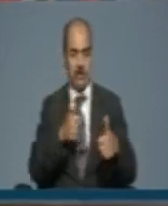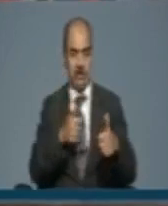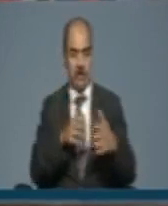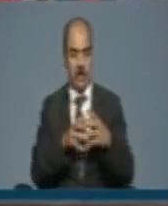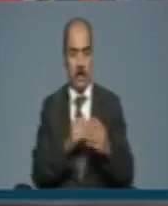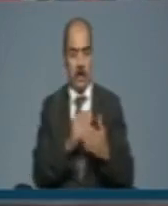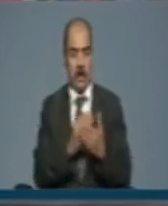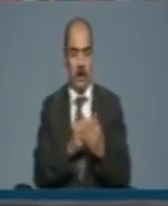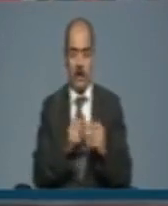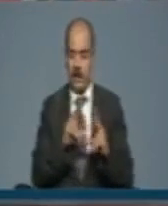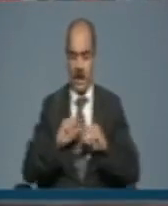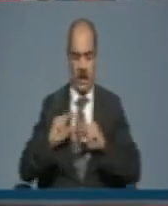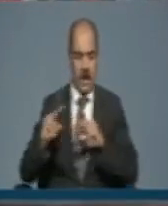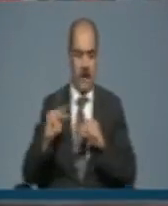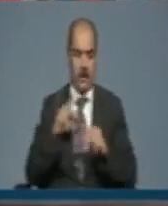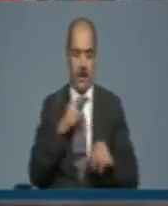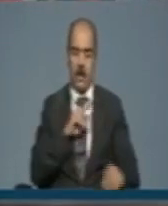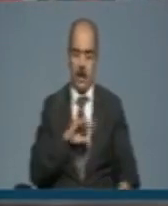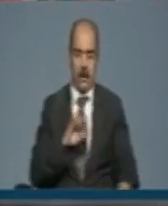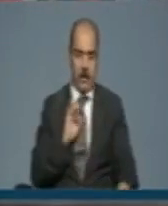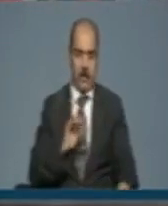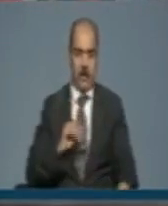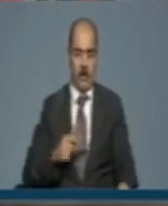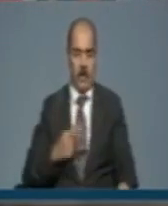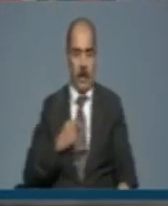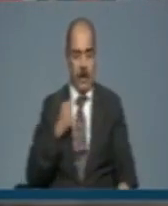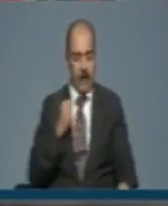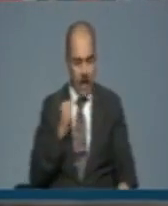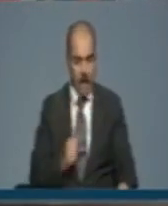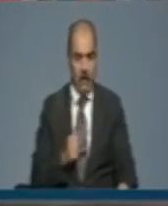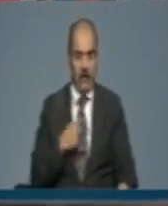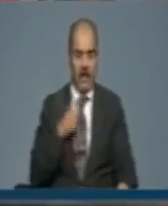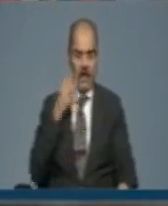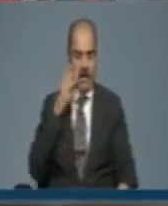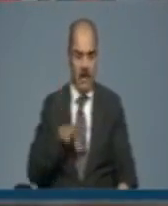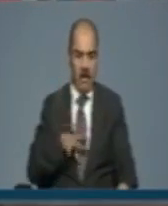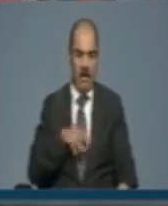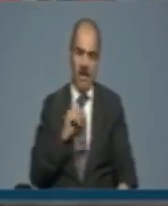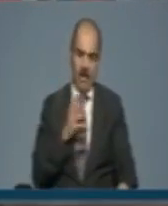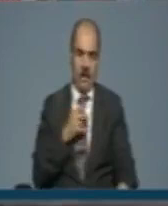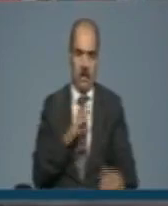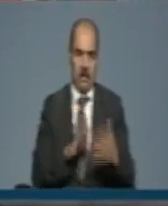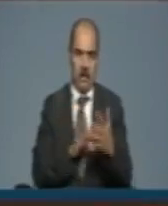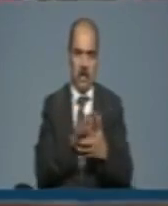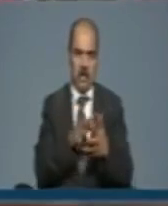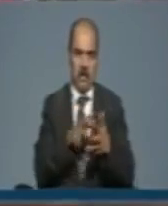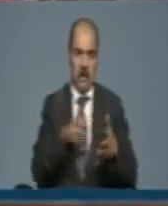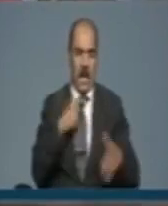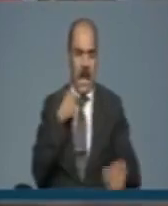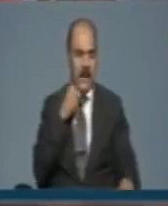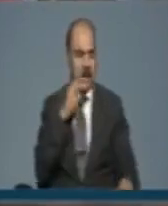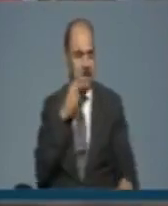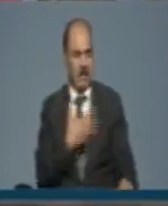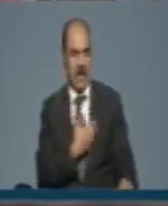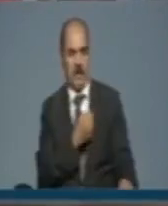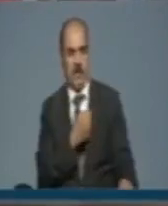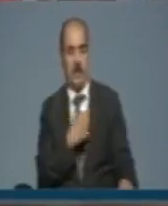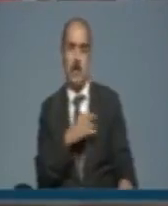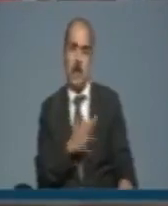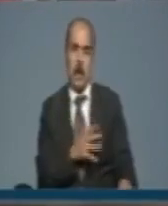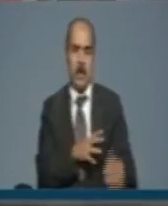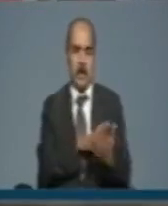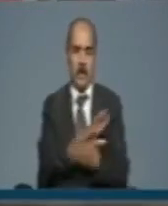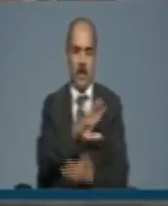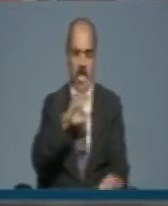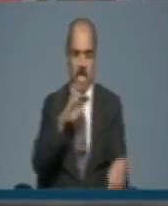مثلكم جميعا فإننا جميعا لدينا مخاوف من الحالة الحالية في غزة ونحن نتخوف من أن يتدهور هذا